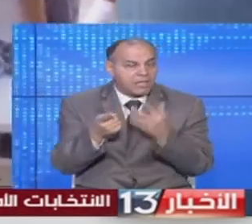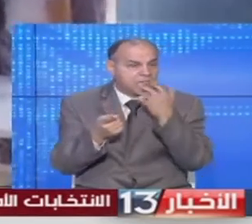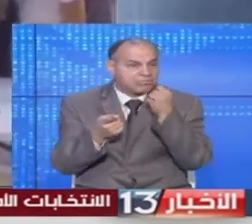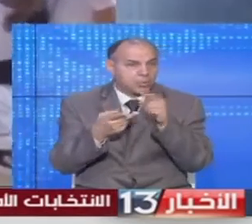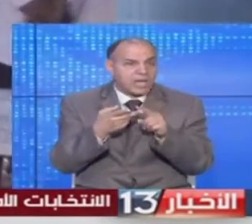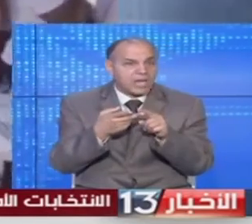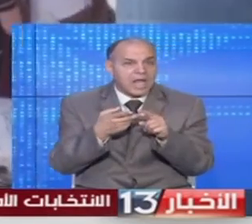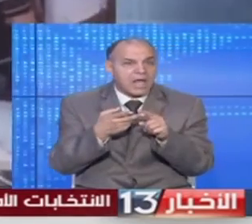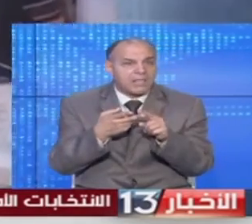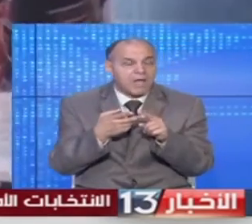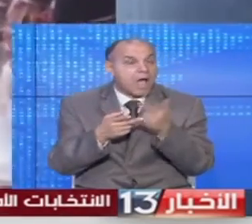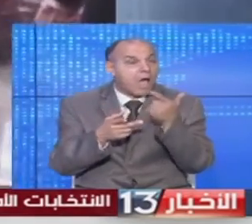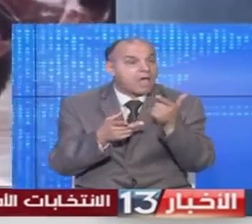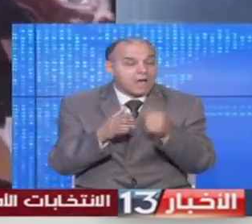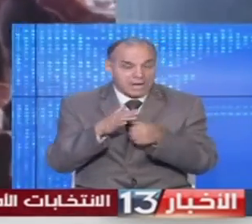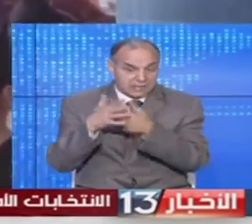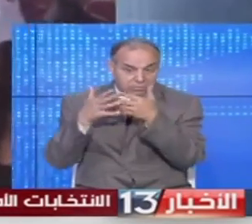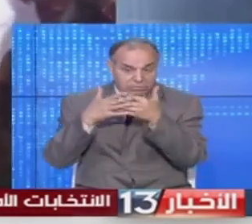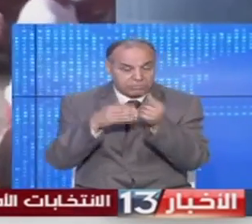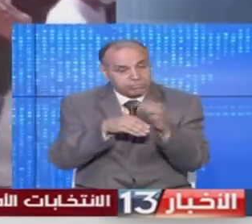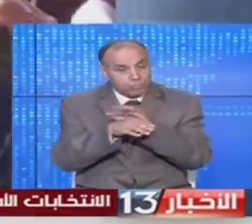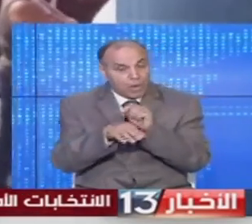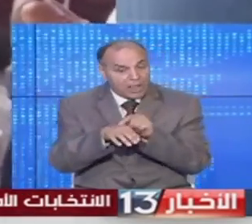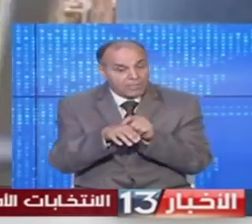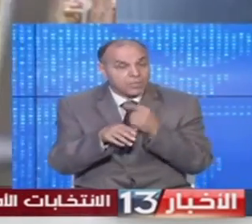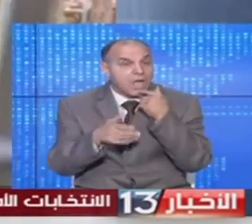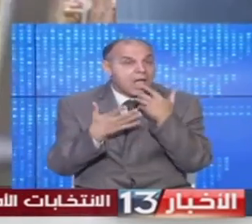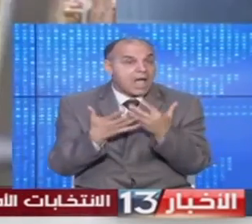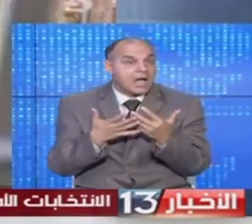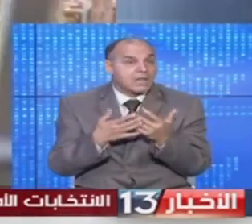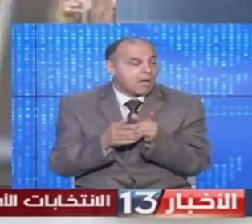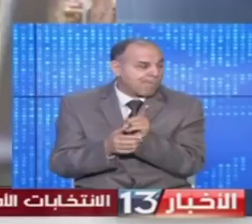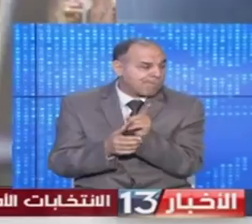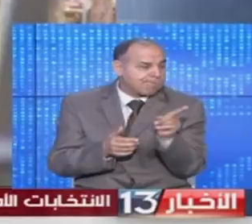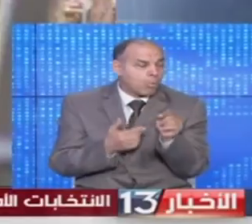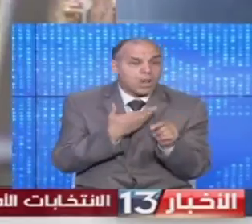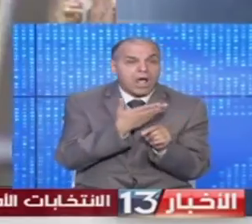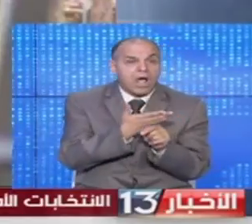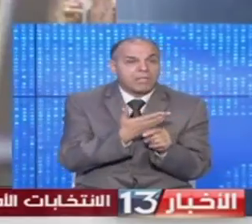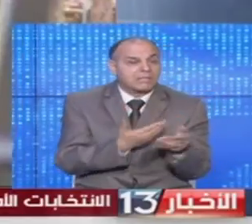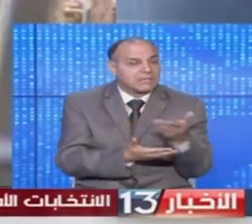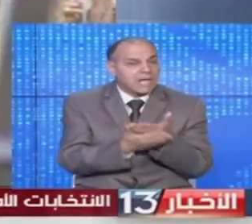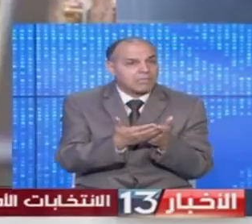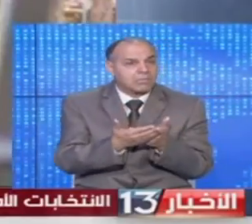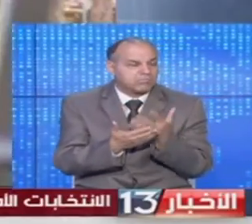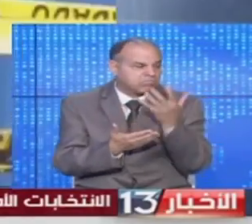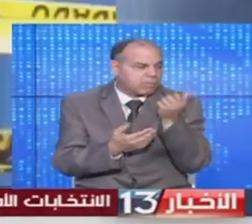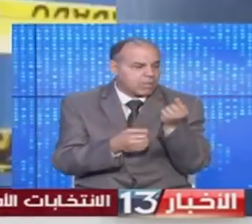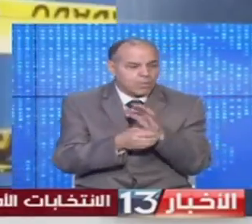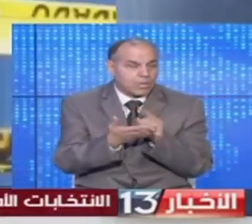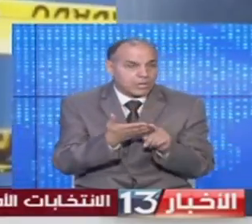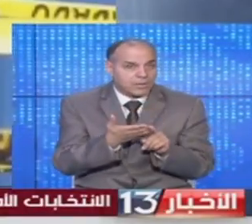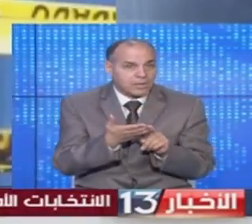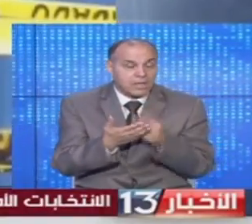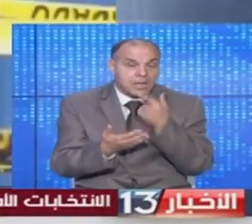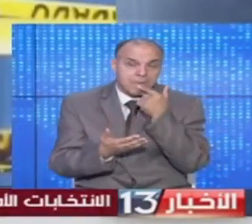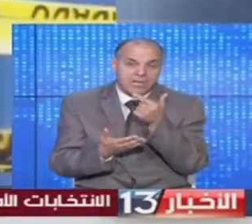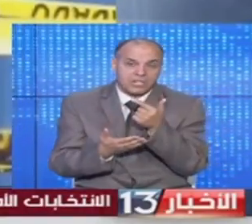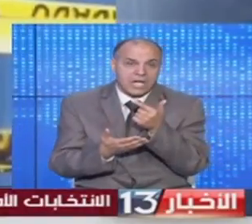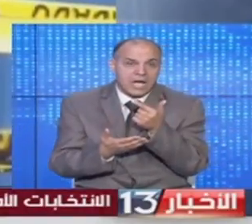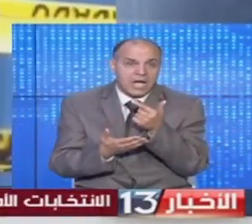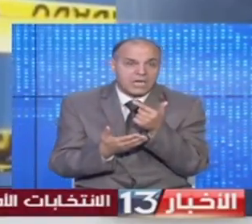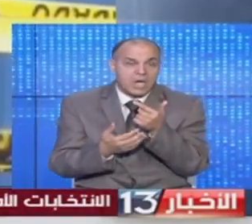اعتراف من جهه اداره كرامتنا الجائحه وهو الذي يتهم بانه اساء التعامل مع الوضع الوبائي ما جعل بلاده